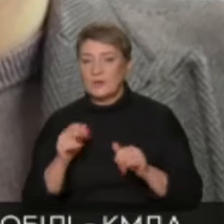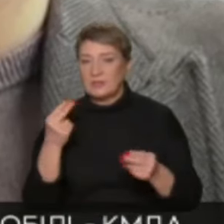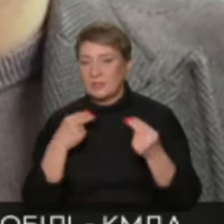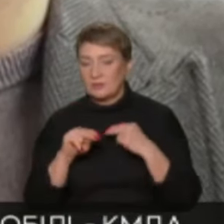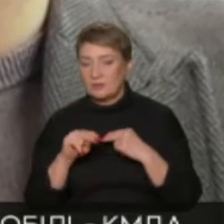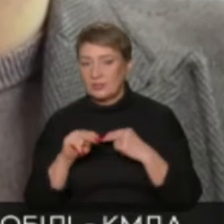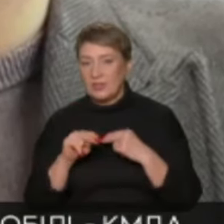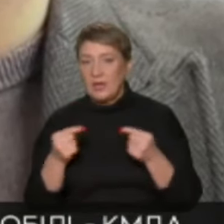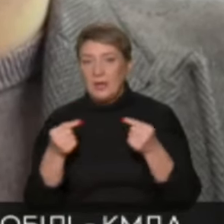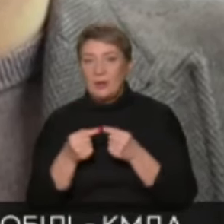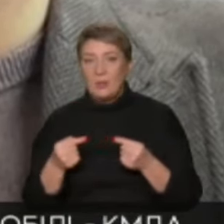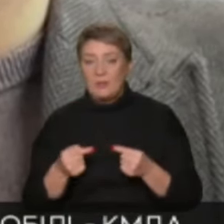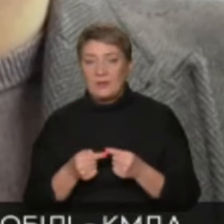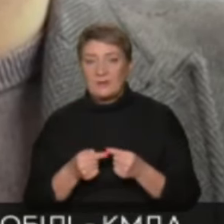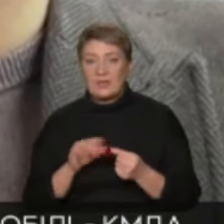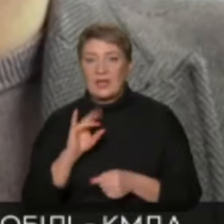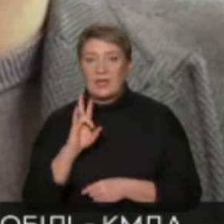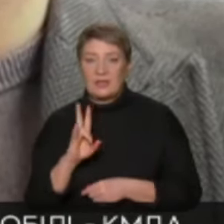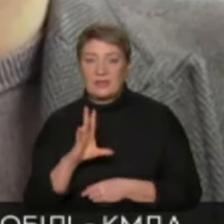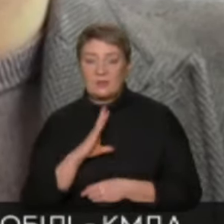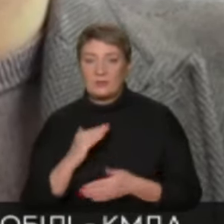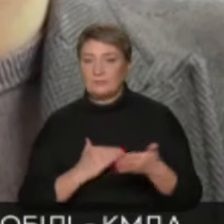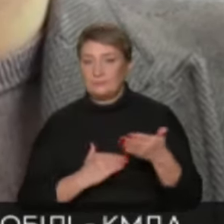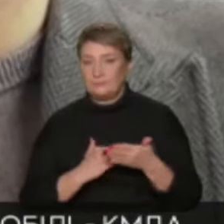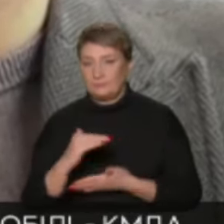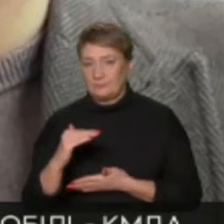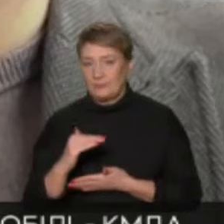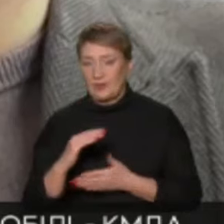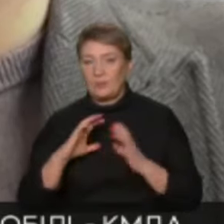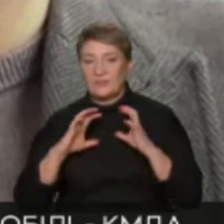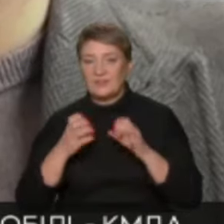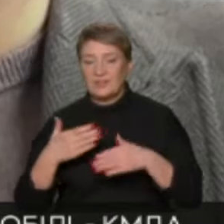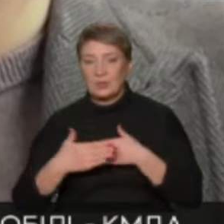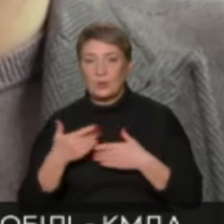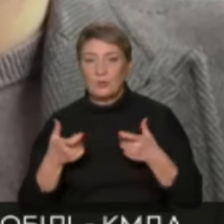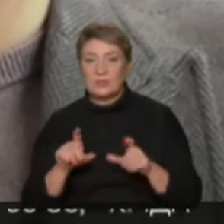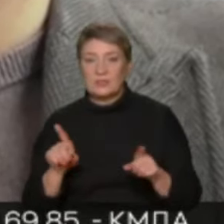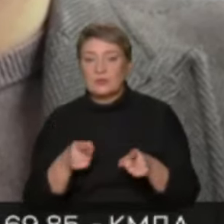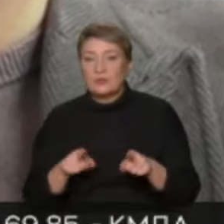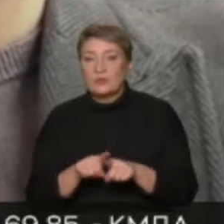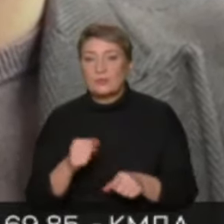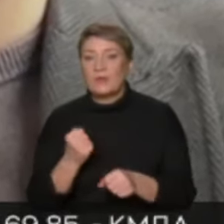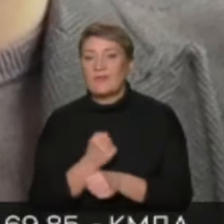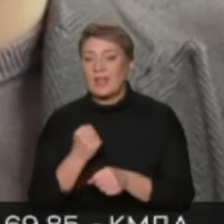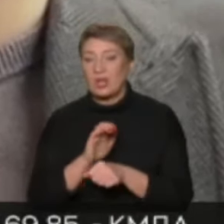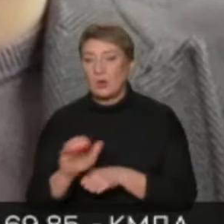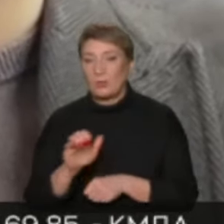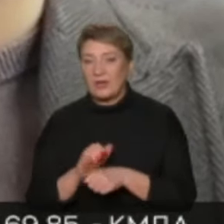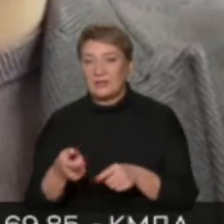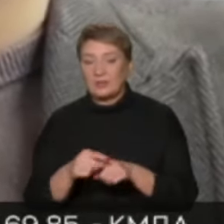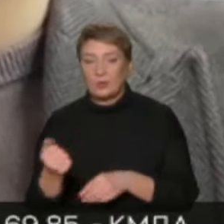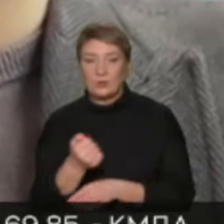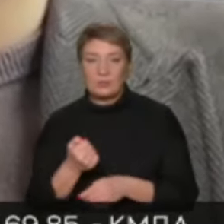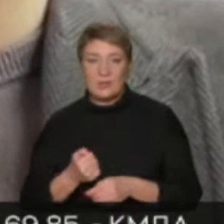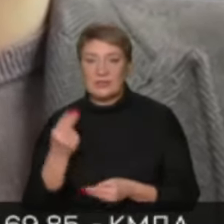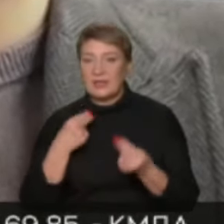вважалося, зараз Росія перегнала, Іран був рекордсменом світу по санкціям. Але для того, аби виробляти таку кількість озброєння, тим паче, ну,